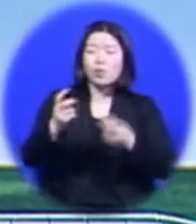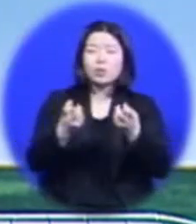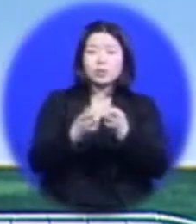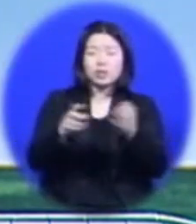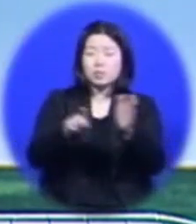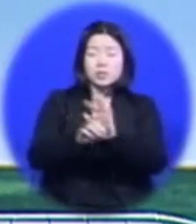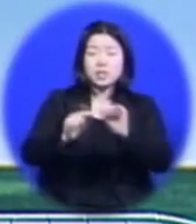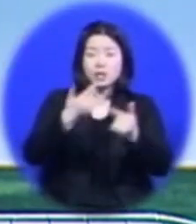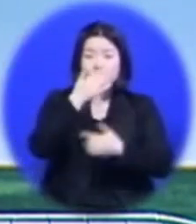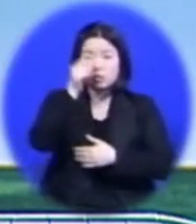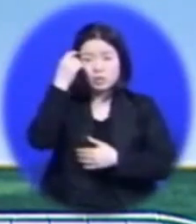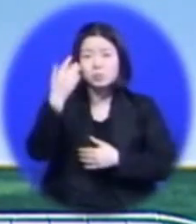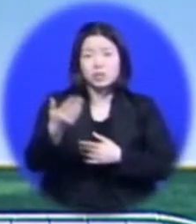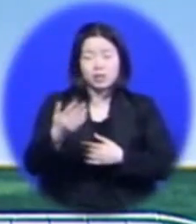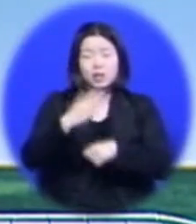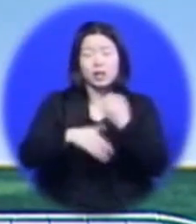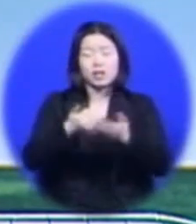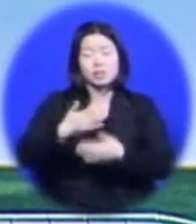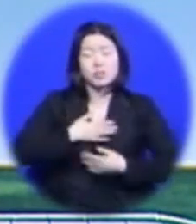하나님이 나를 사랑하셨다는 걸.